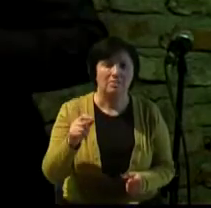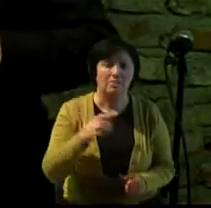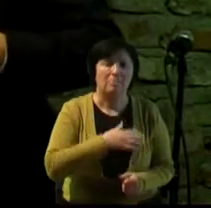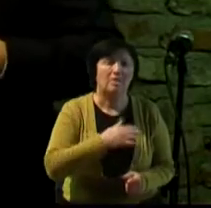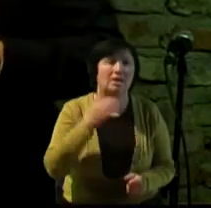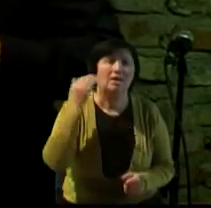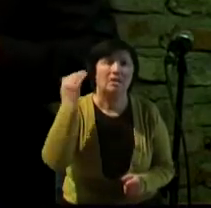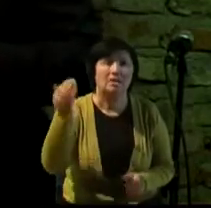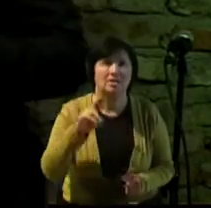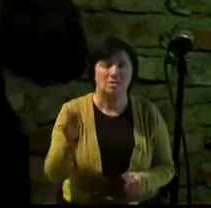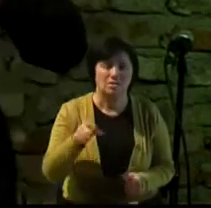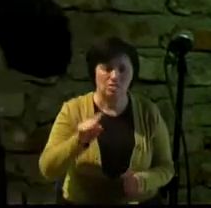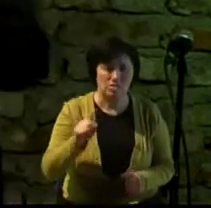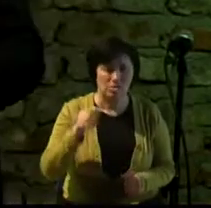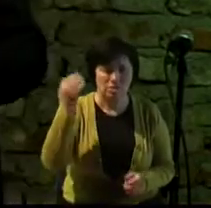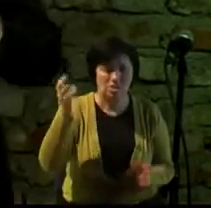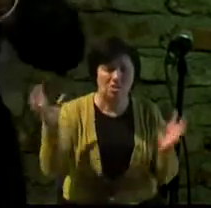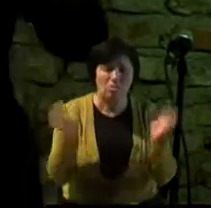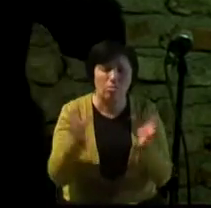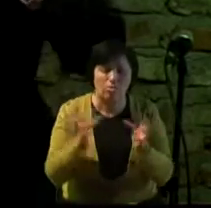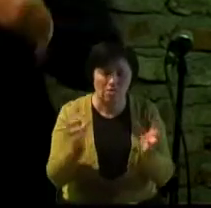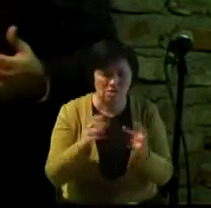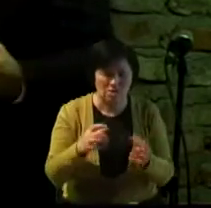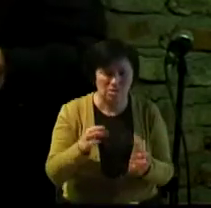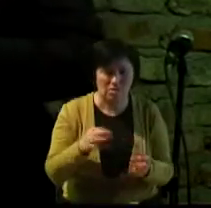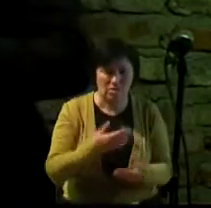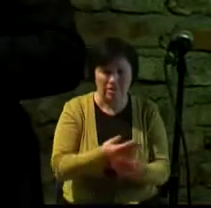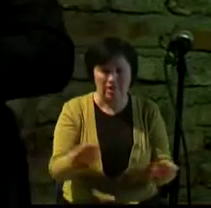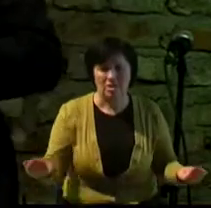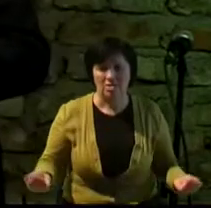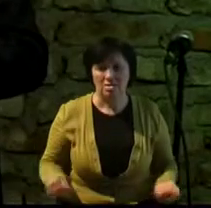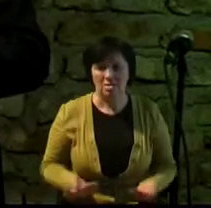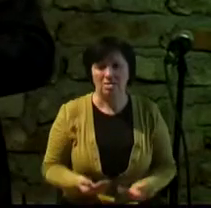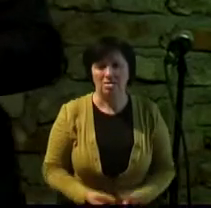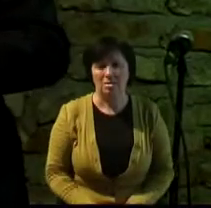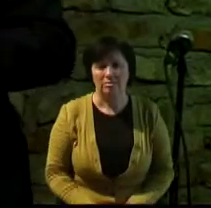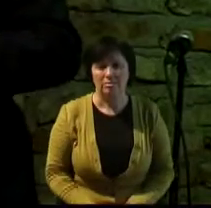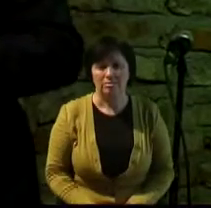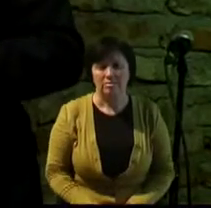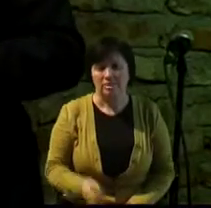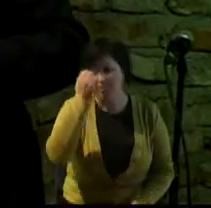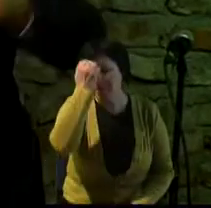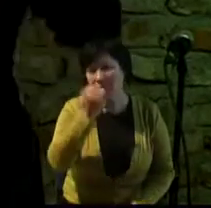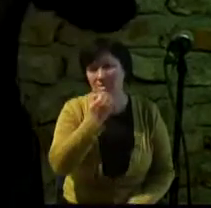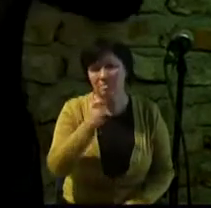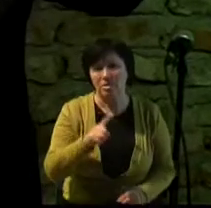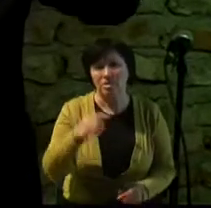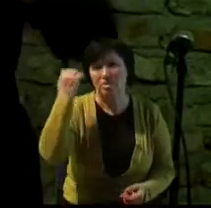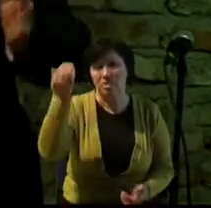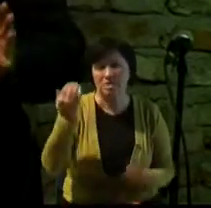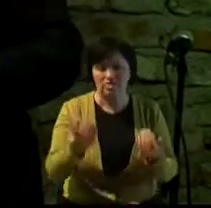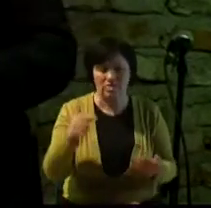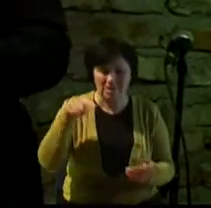скончания века. Но я хочу дальше сказать. Когда мы разойдемся,